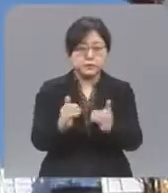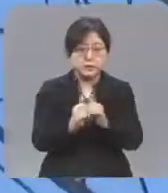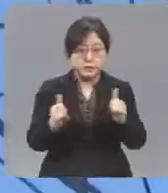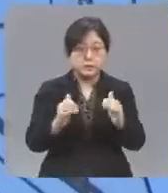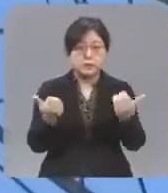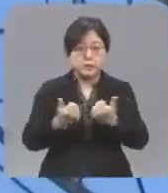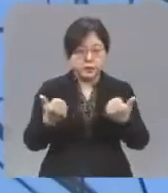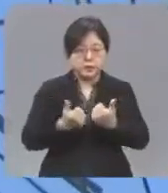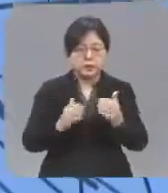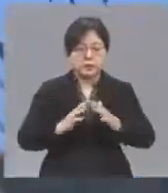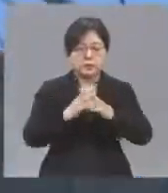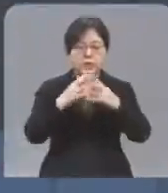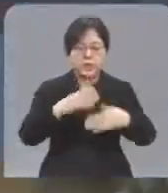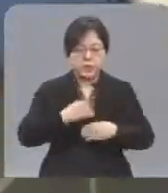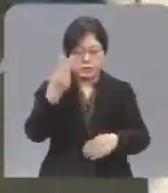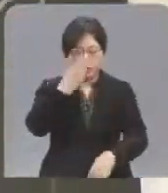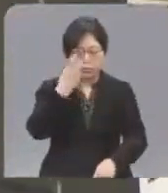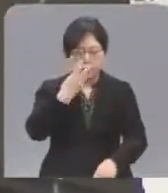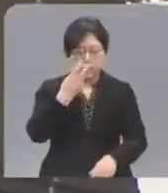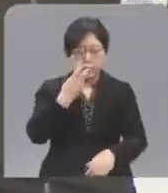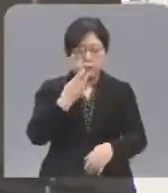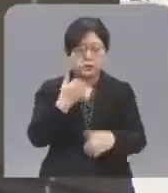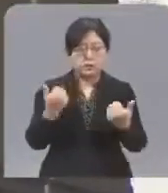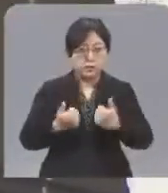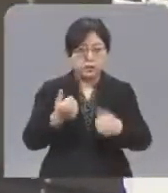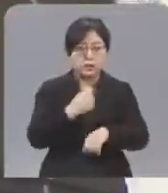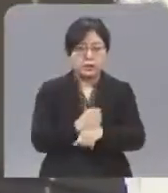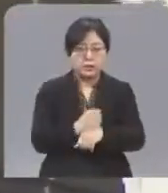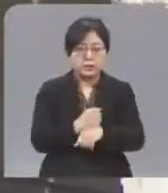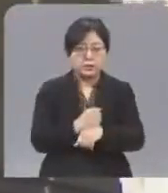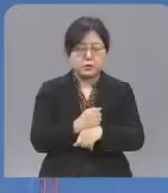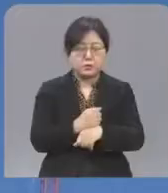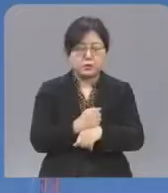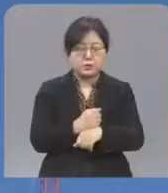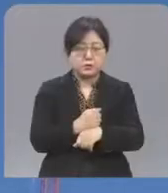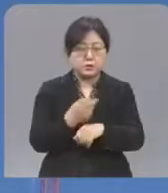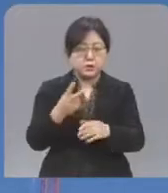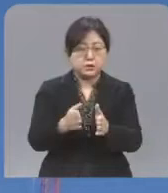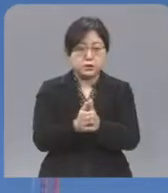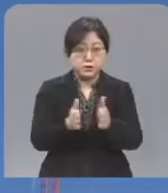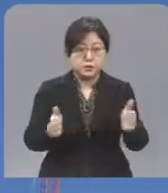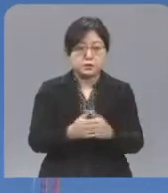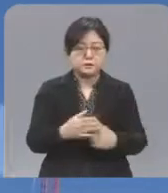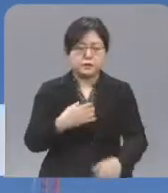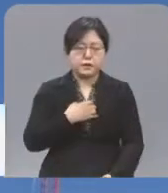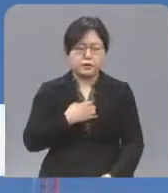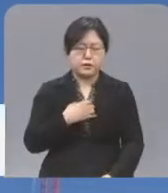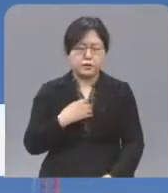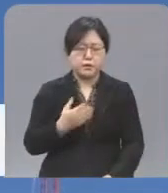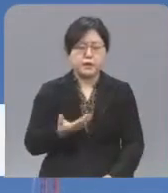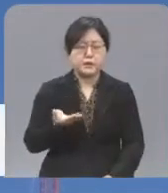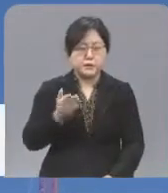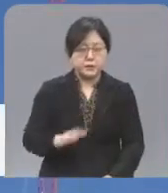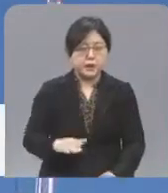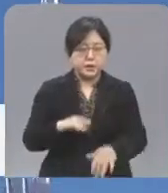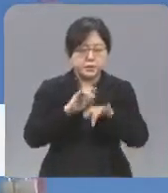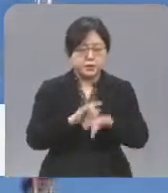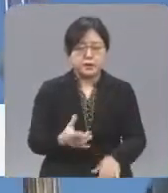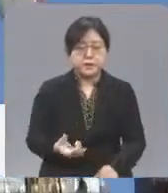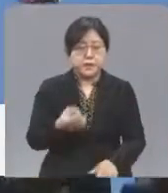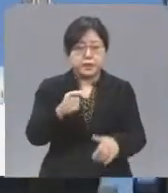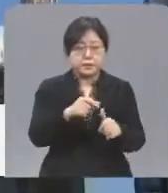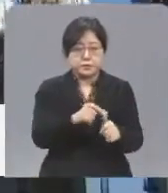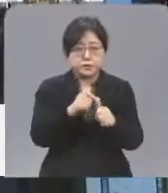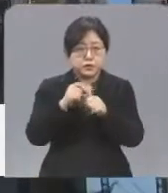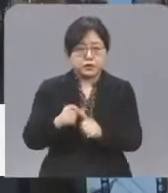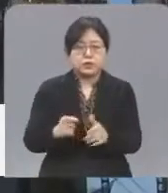회의와 건축물 안전 관련 자문회의를 거쳐 수색 재개를 결정했는데요. 위험 요인이 남아있지만 실종자들을 빨리